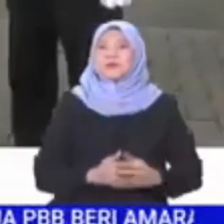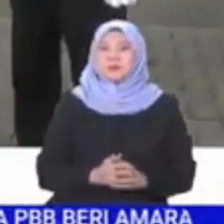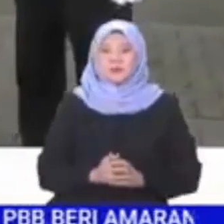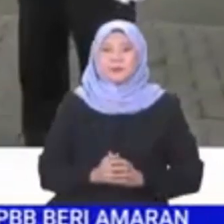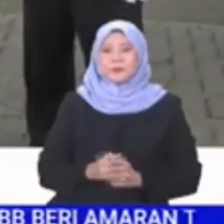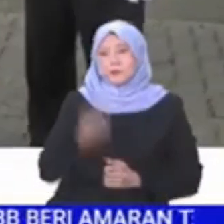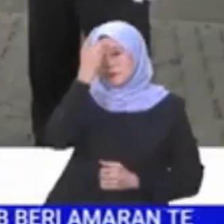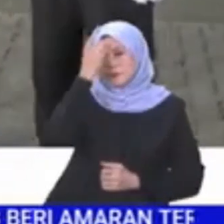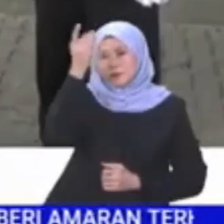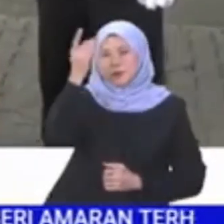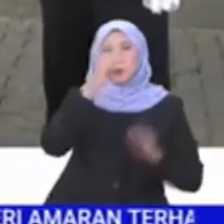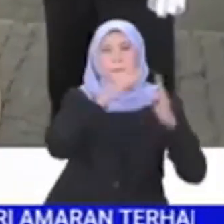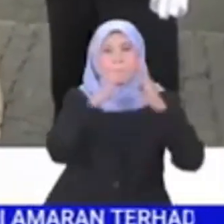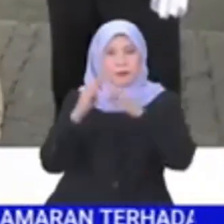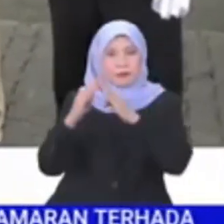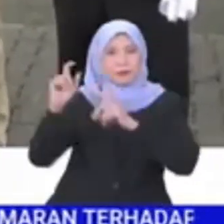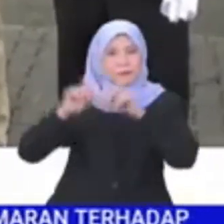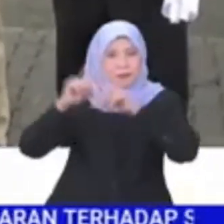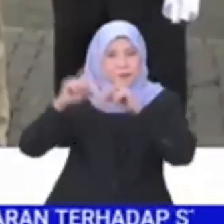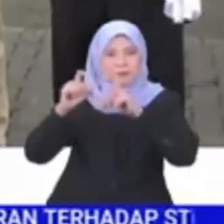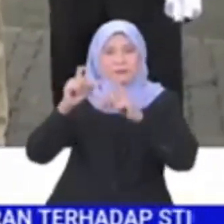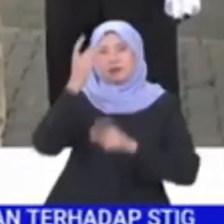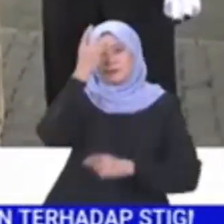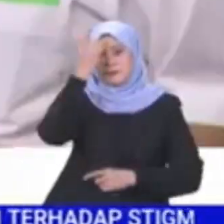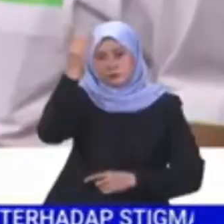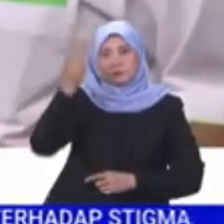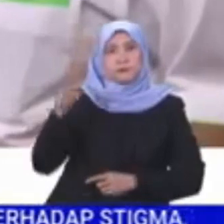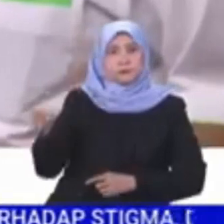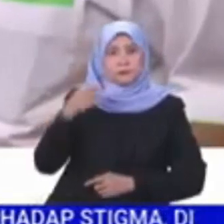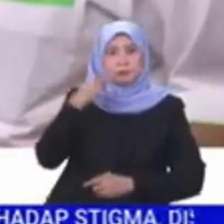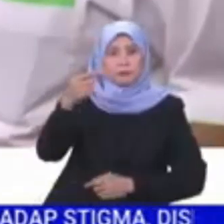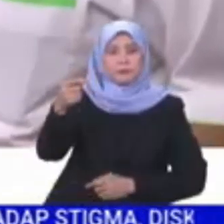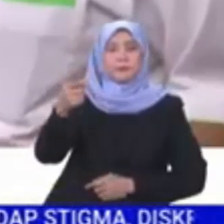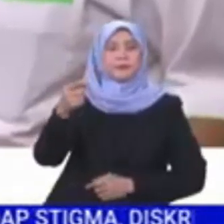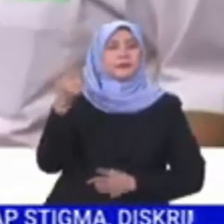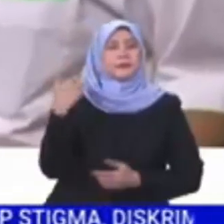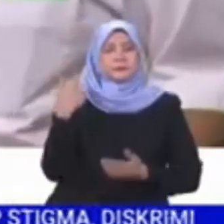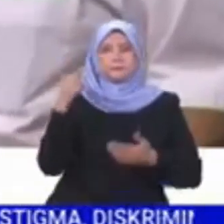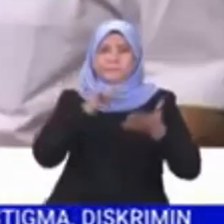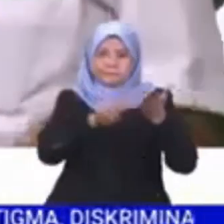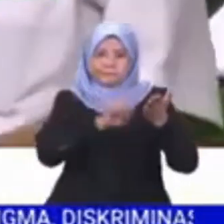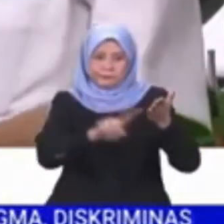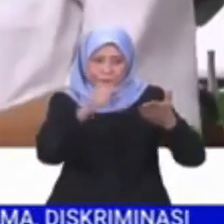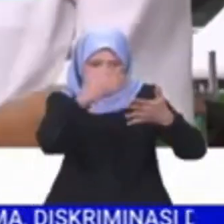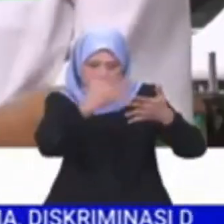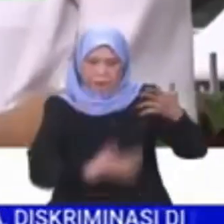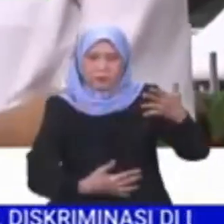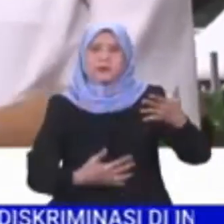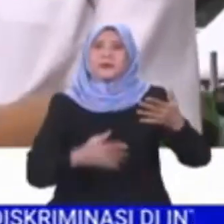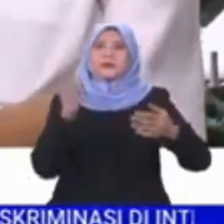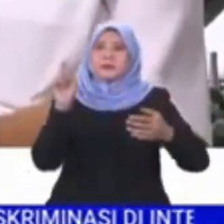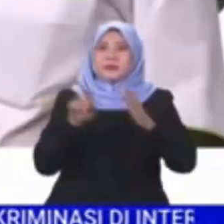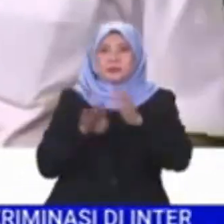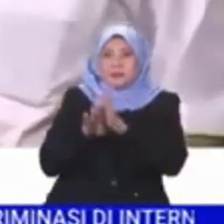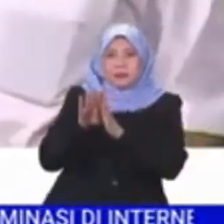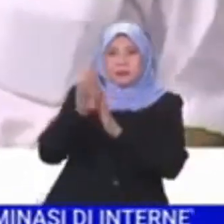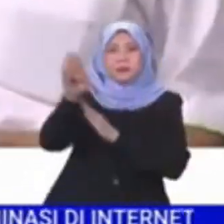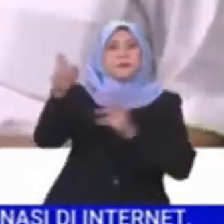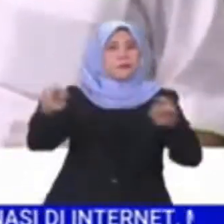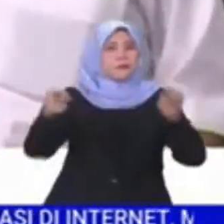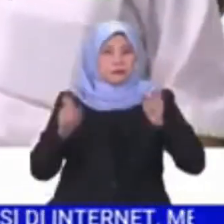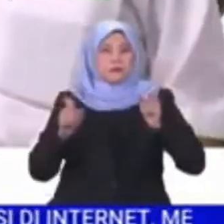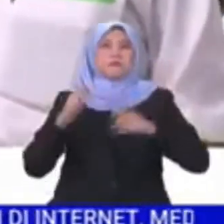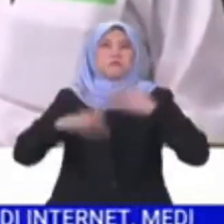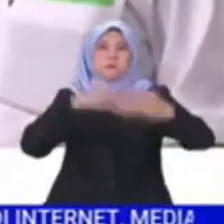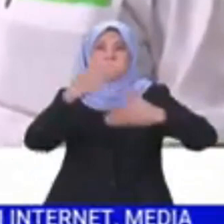Menurut Datuk Bandar Kuala Lumpur, Datuk Seri Mahadi Cik Ngah, penelitian dari segenap aspek dilakukan bagi memastikan pembangunan segera